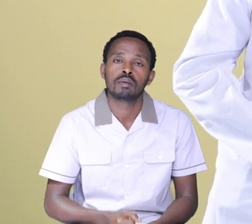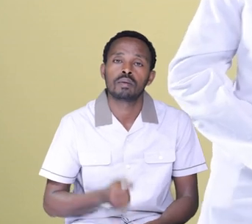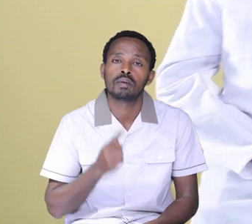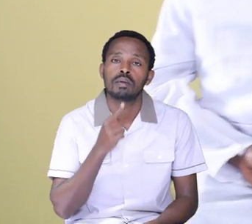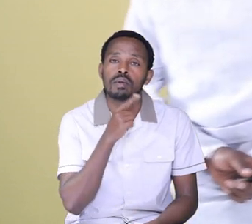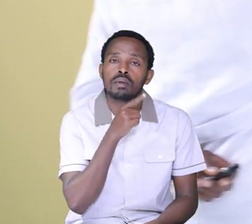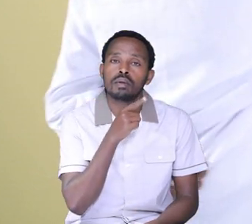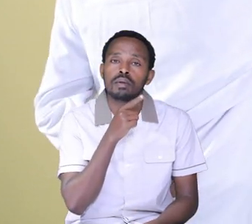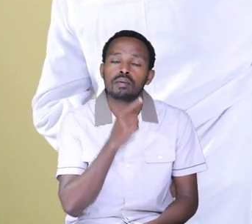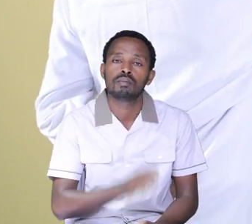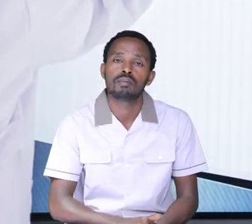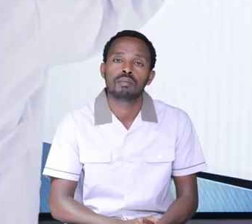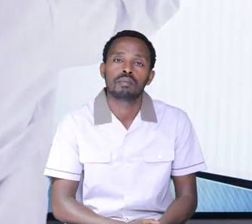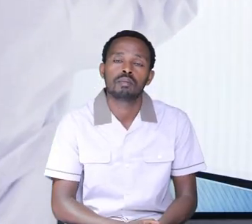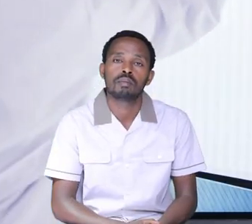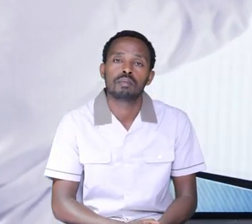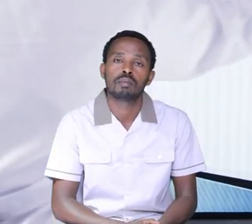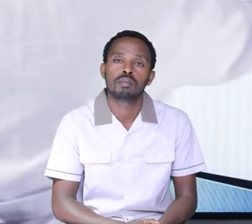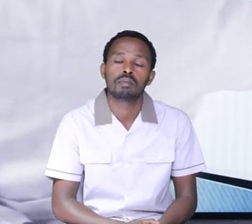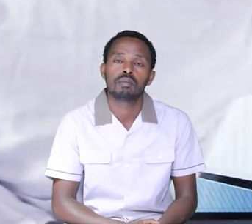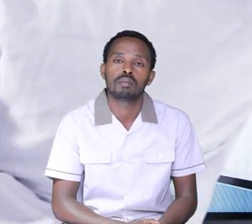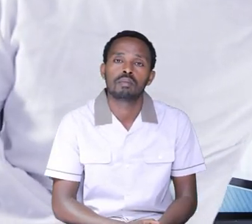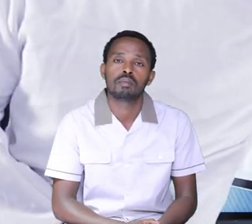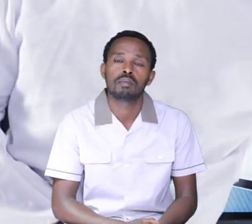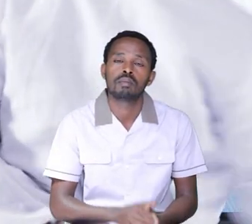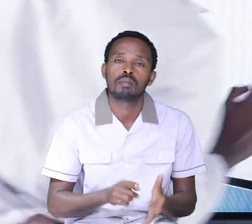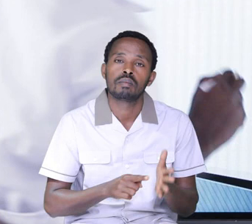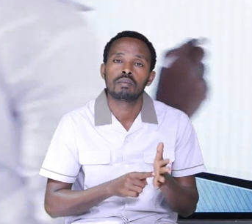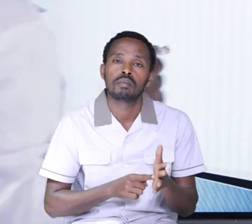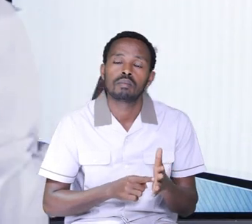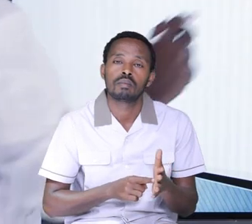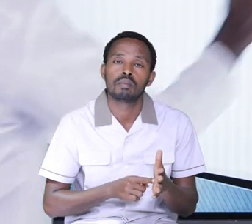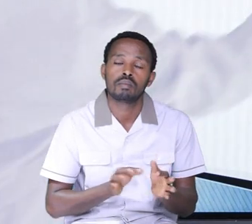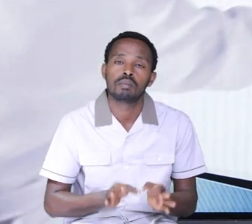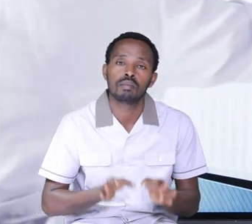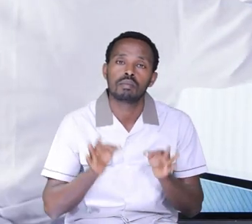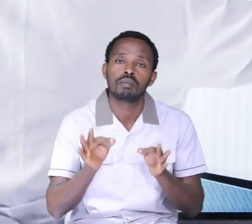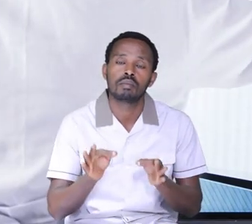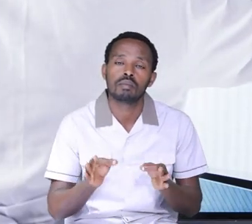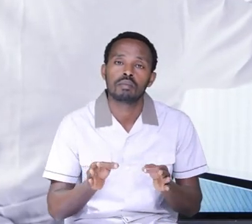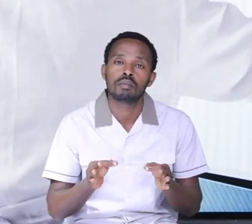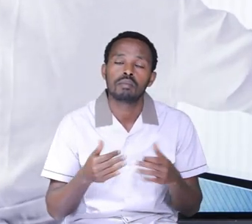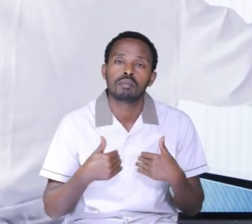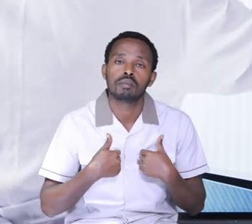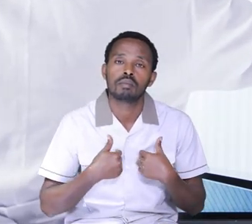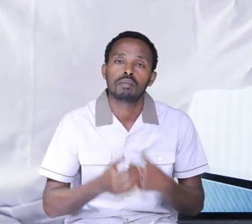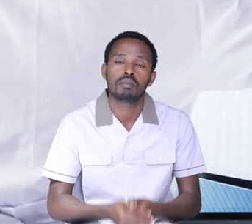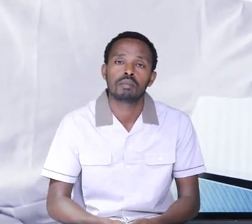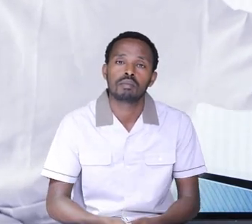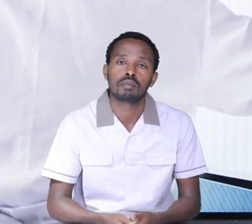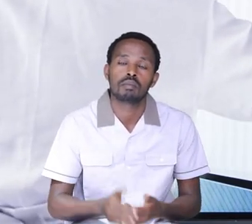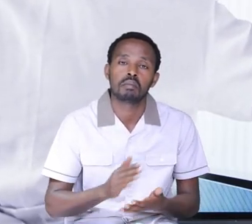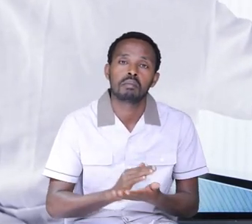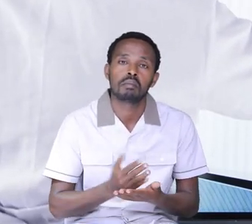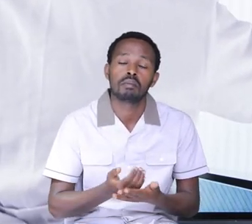akanati dofe wajrate iddo kanarran mallatto akasitin darbeje walakka kana maltu jira utubdu